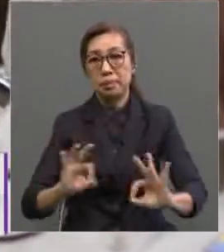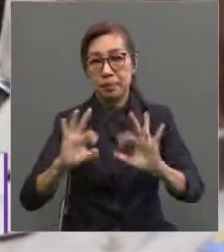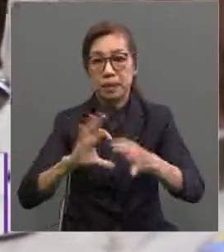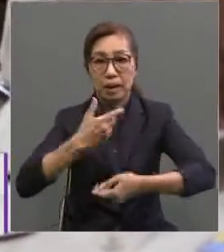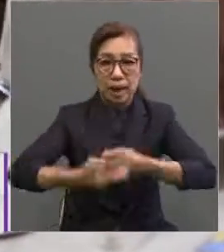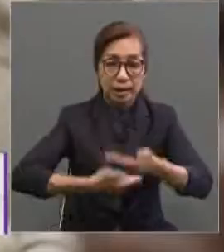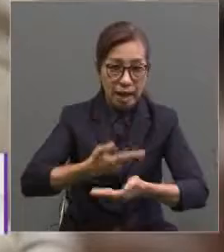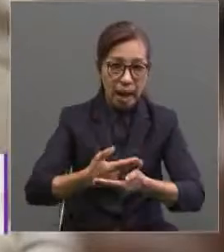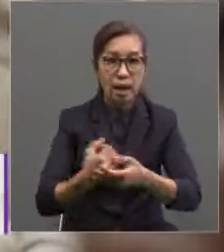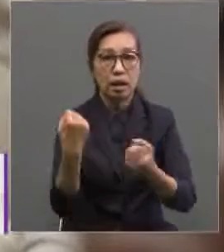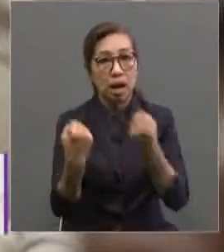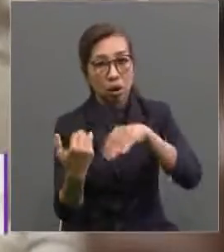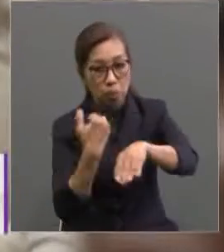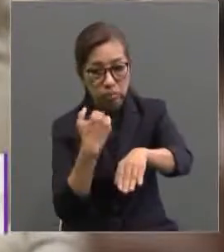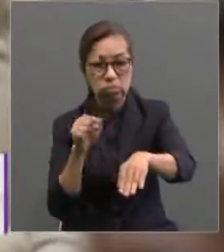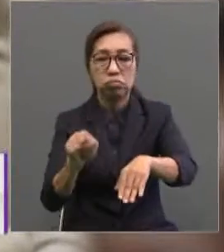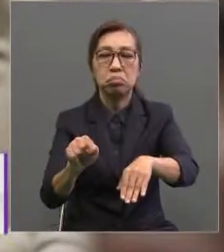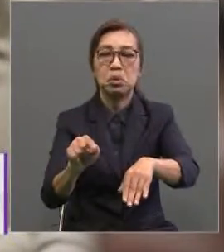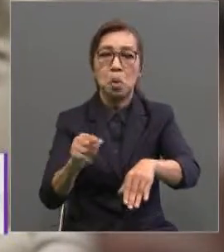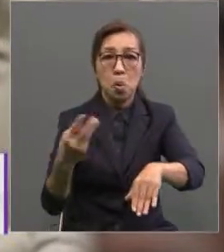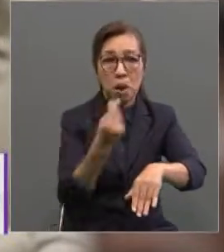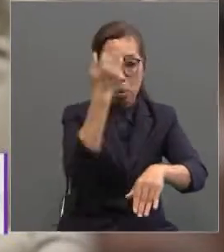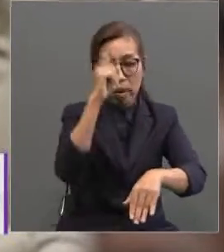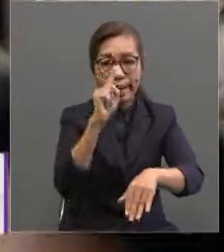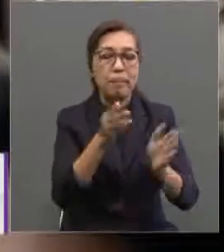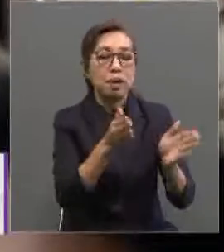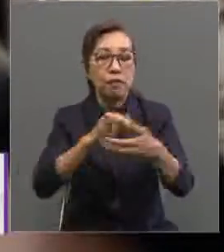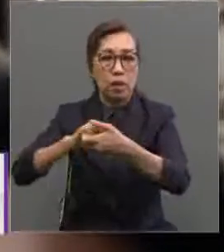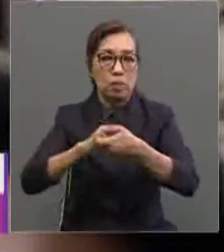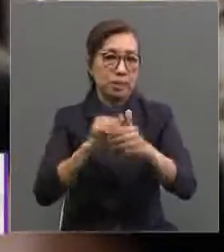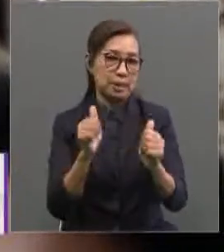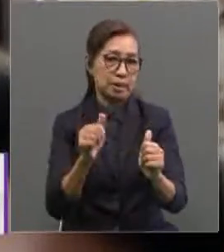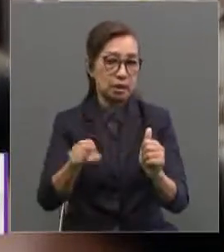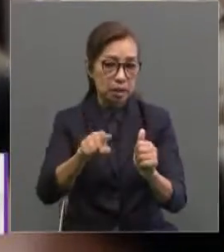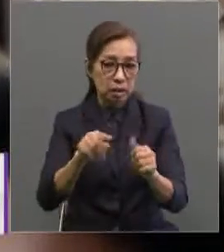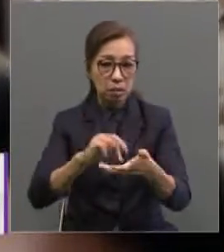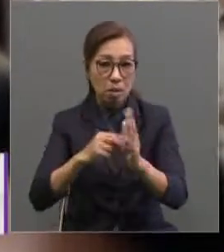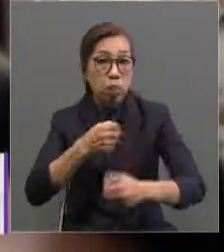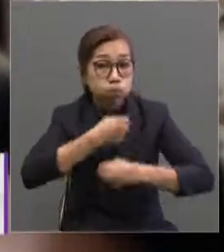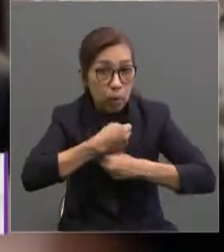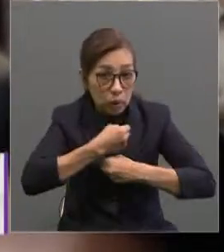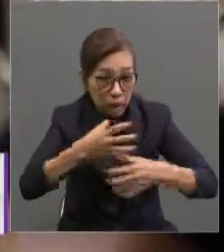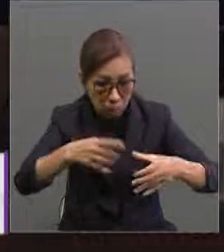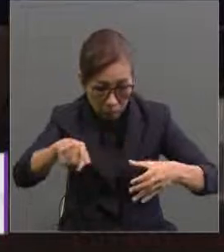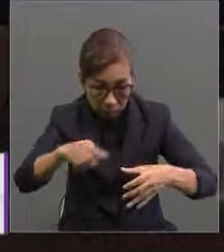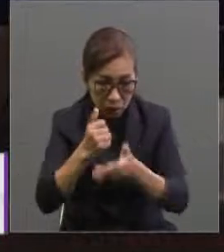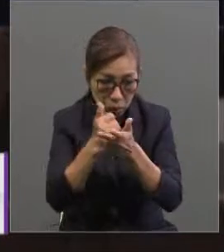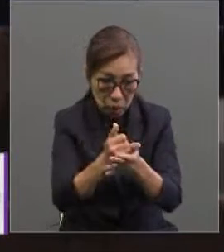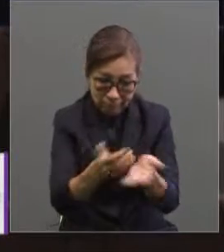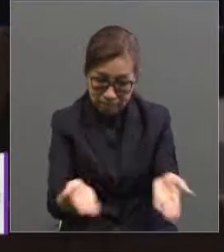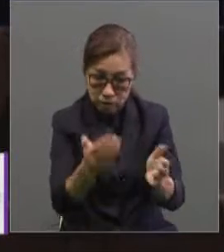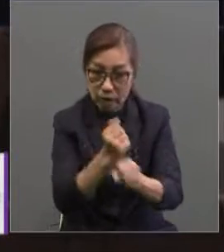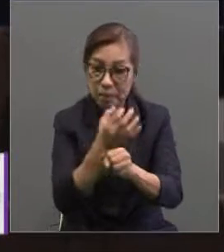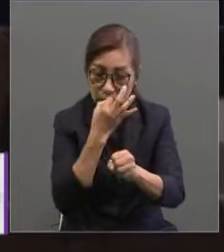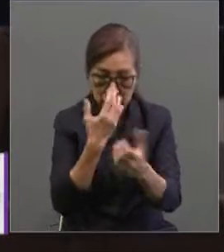การค้าการคมนาคมก็มาจากความร่วมมือจากหลายภาคส่วนก็เน้นย้ำถึงการดูแลผู้สูงอายุด้วยการส่งเสริมอาชีพสร้